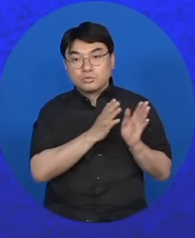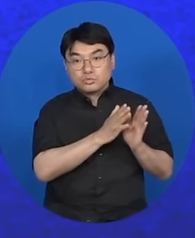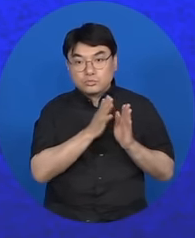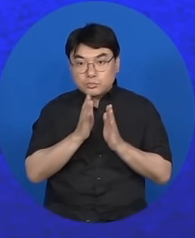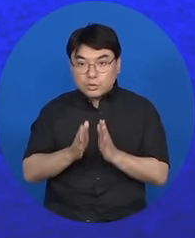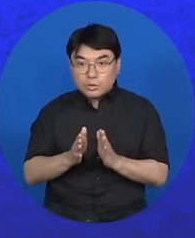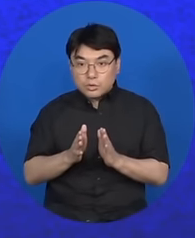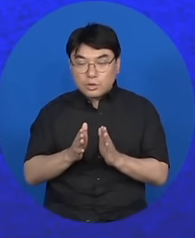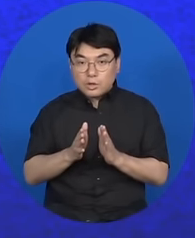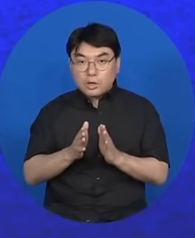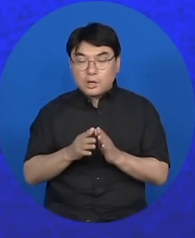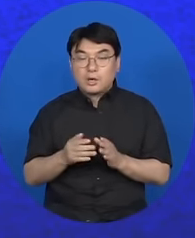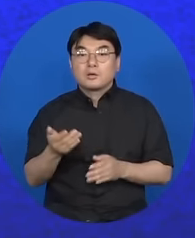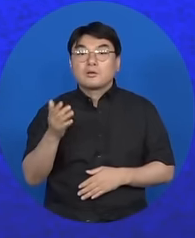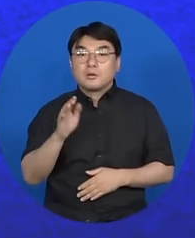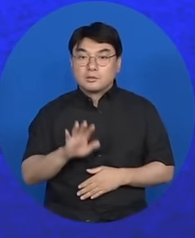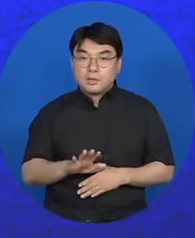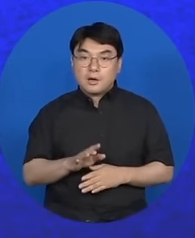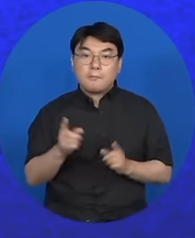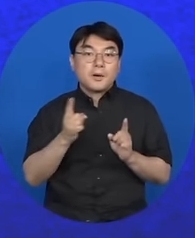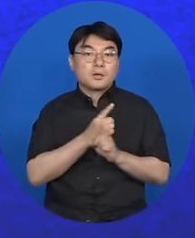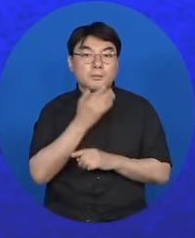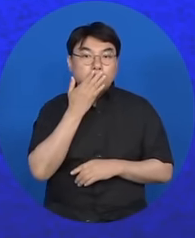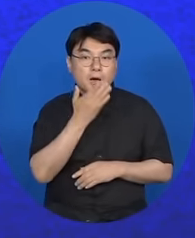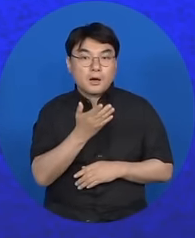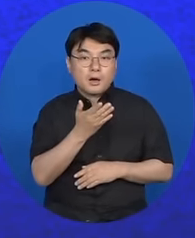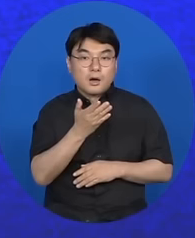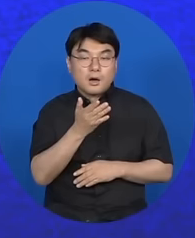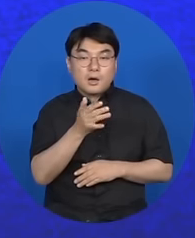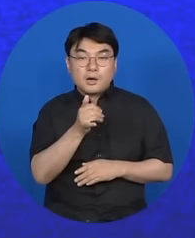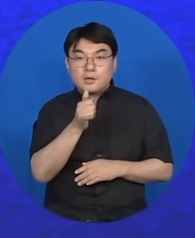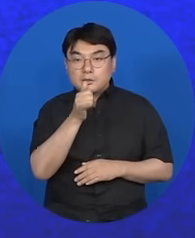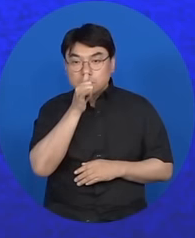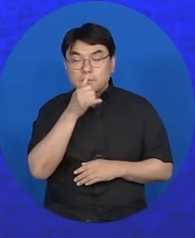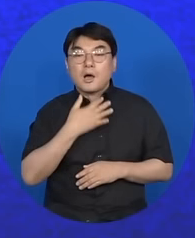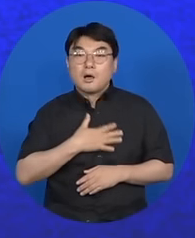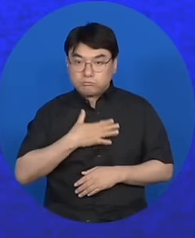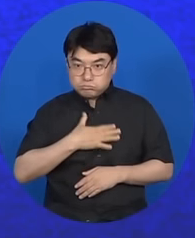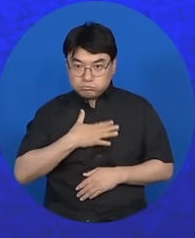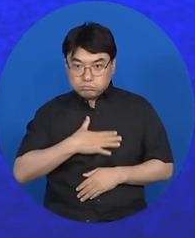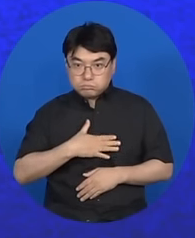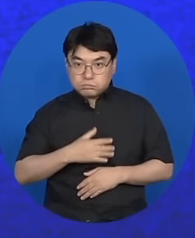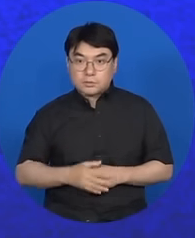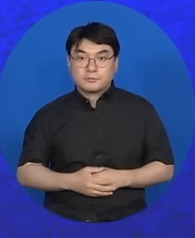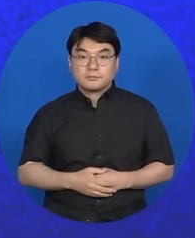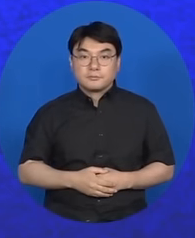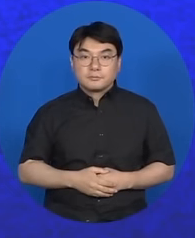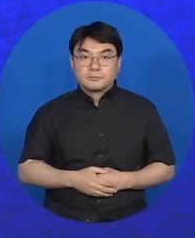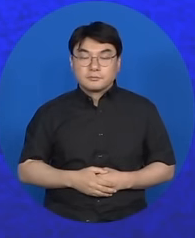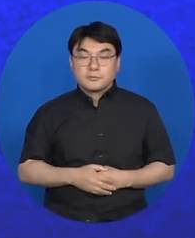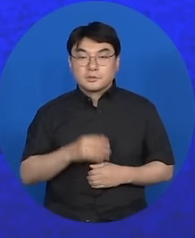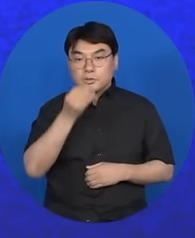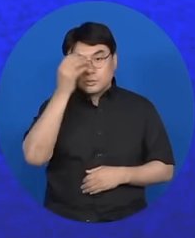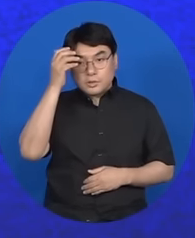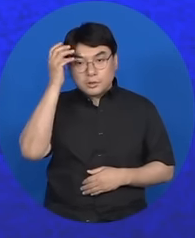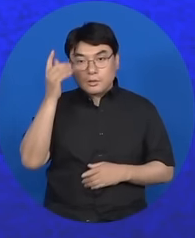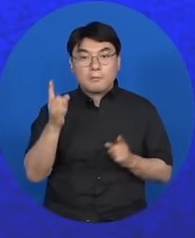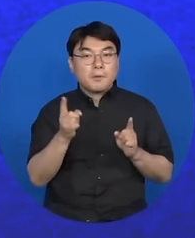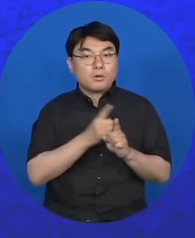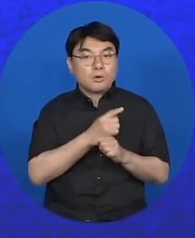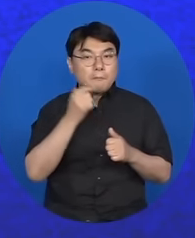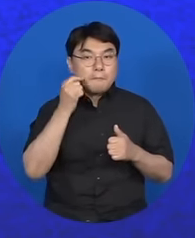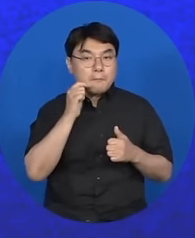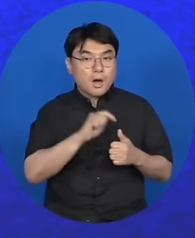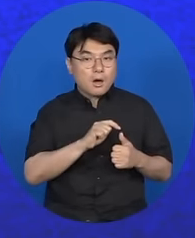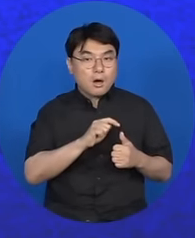그러나 언제든지 바뀔 수 있음을 알고 열어두는 특징을 갖고 있어요. 성령께서 이거를 바꾸라 하면 바꿀